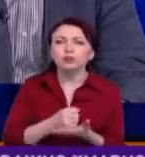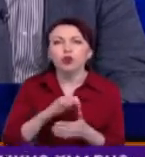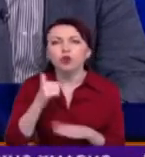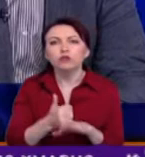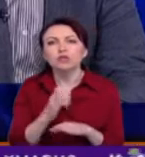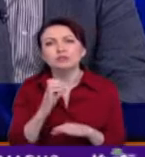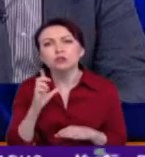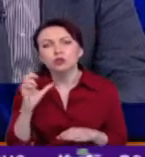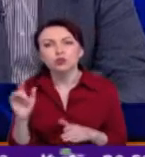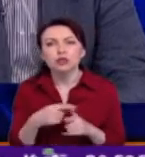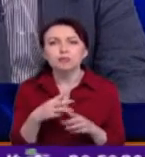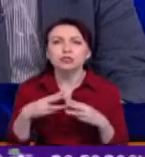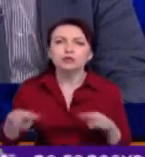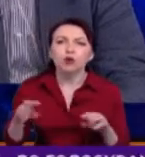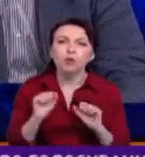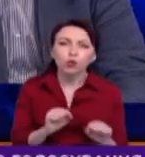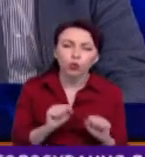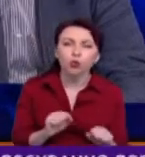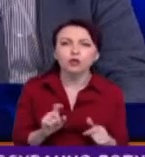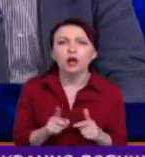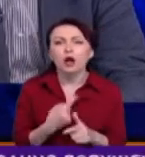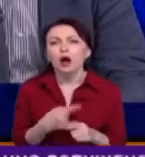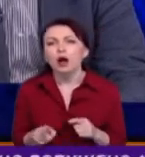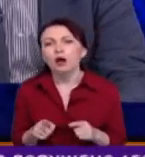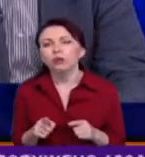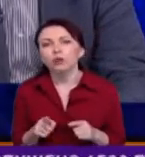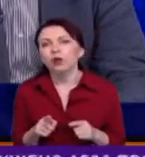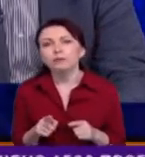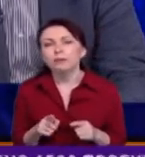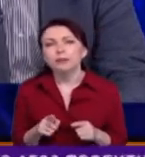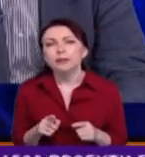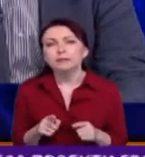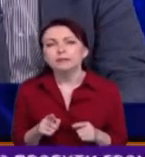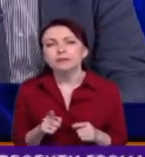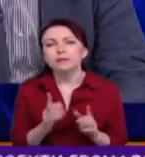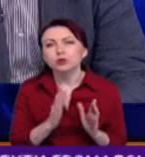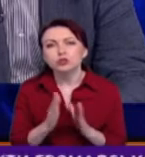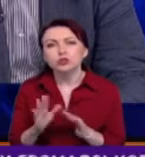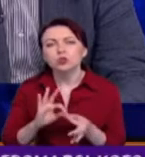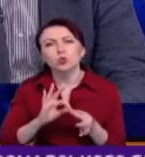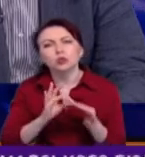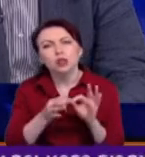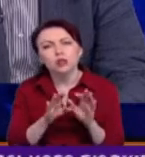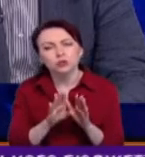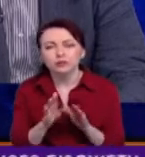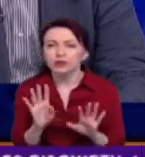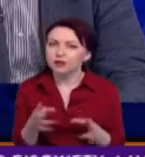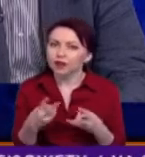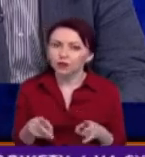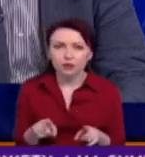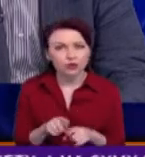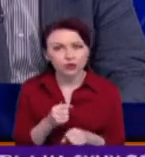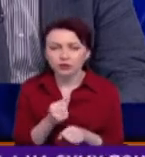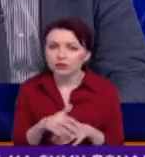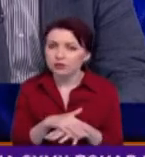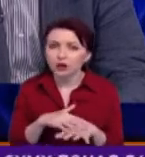чи міністра оборони і таке інше, або через цю процедуру ускладнити. Це не варто робити, тому що народ